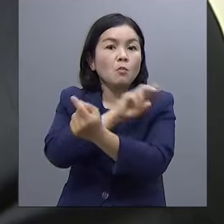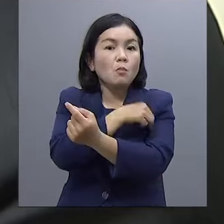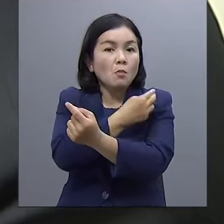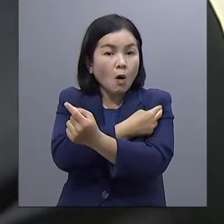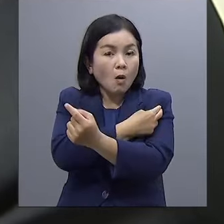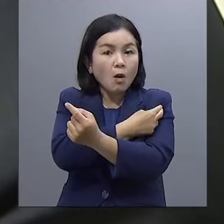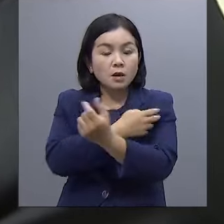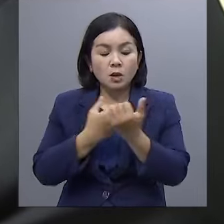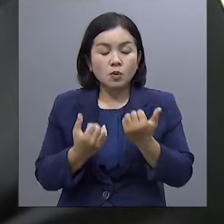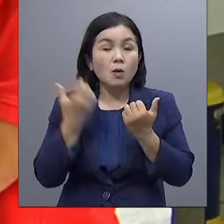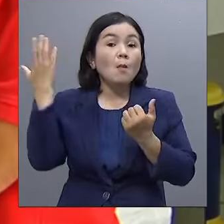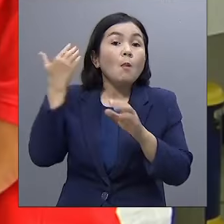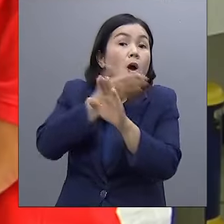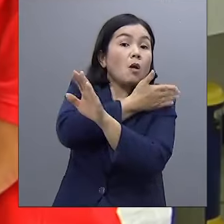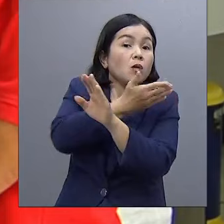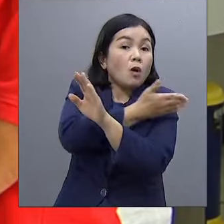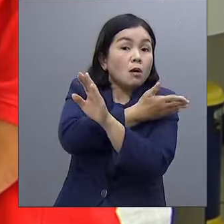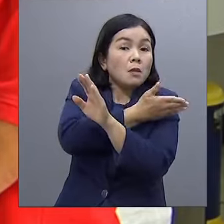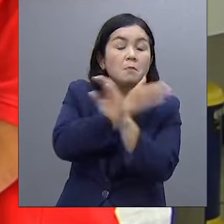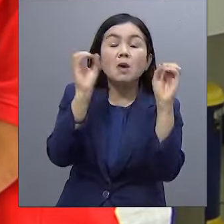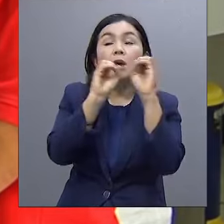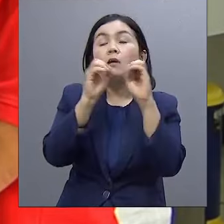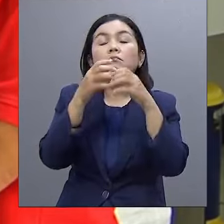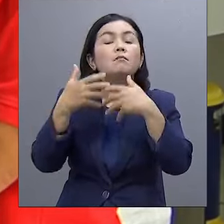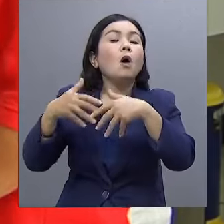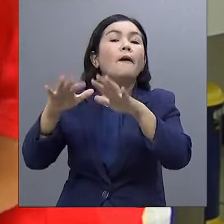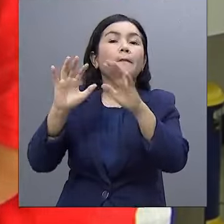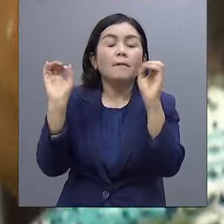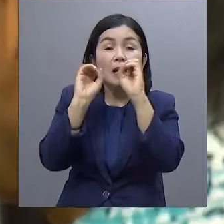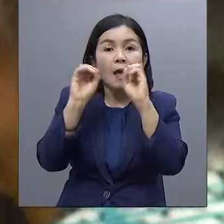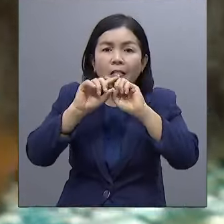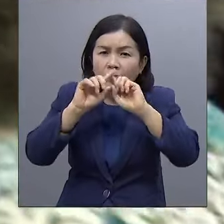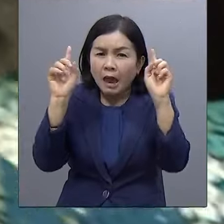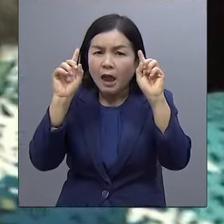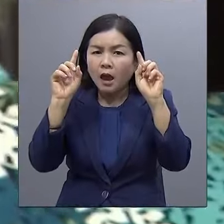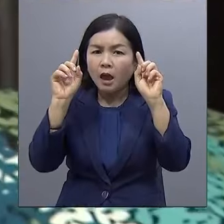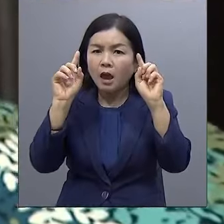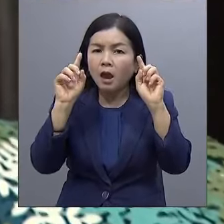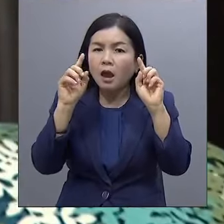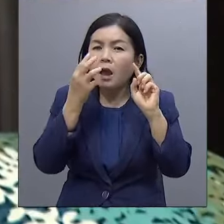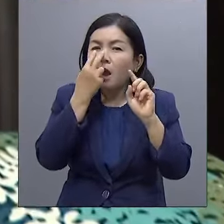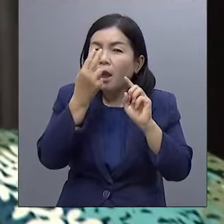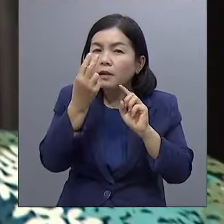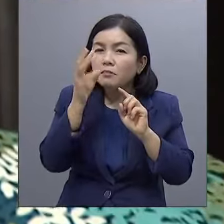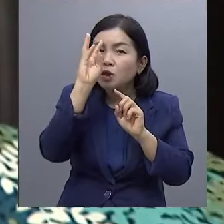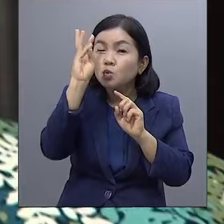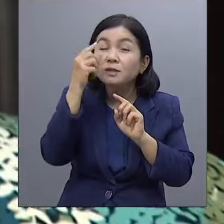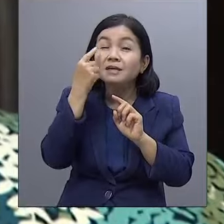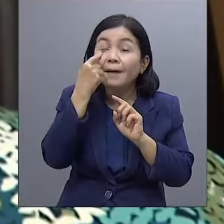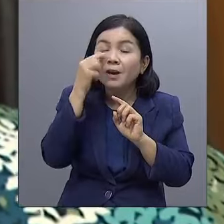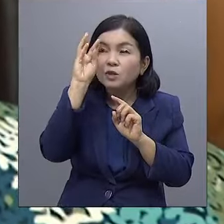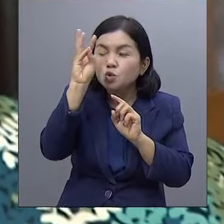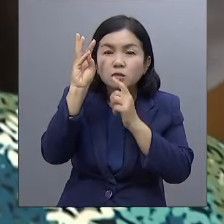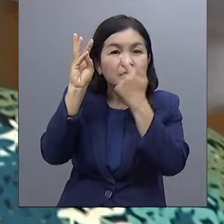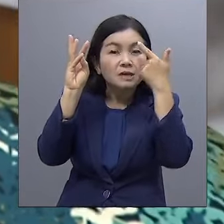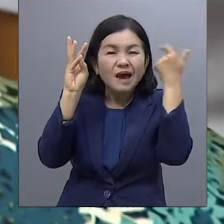ลักๆแล้วอ่ะพอแต่ก่อนเราไม่ทำอะไรกับเขาแต่ว่าในบางคนมีภาวะที่จุดดำๆเนี้ยมันมาบดบังการมองเห็น